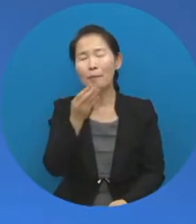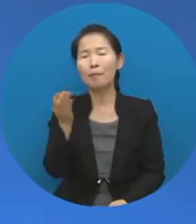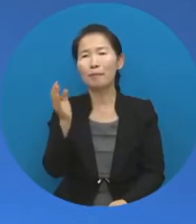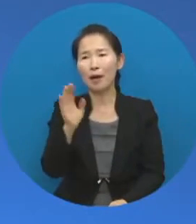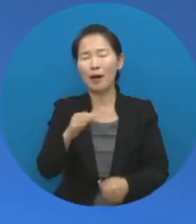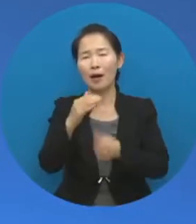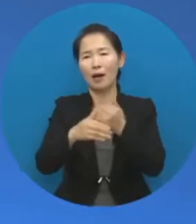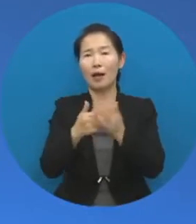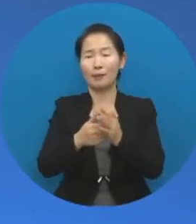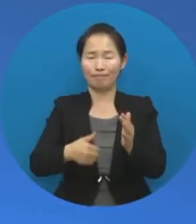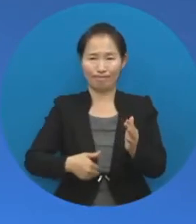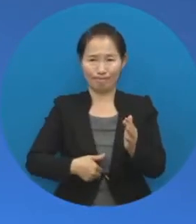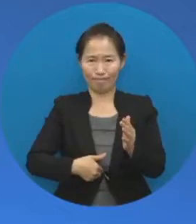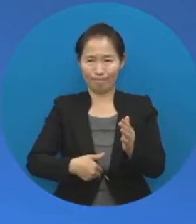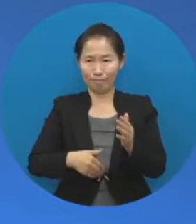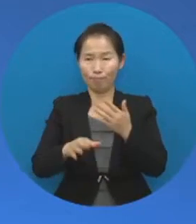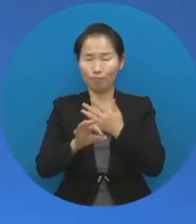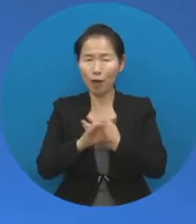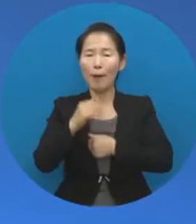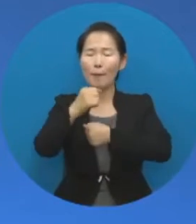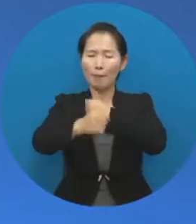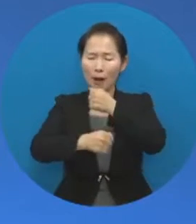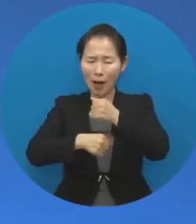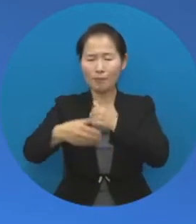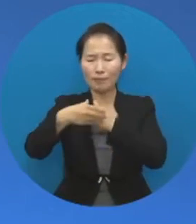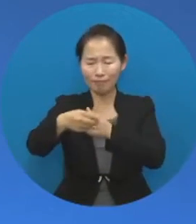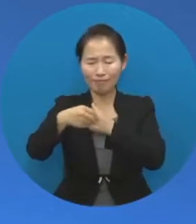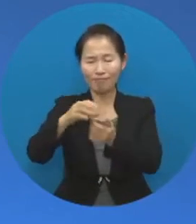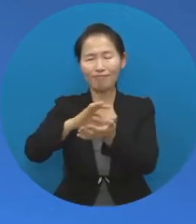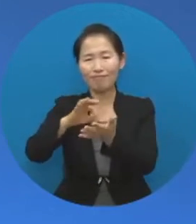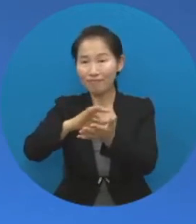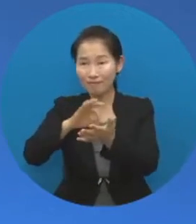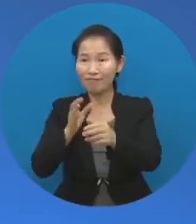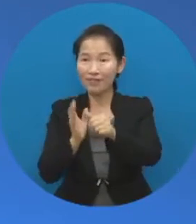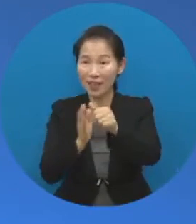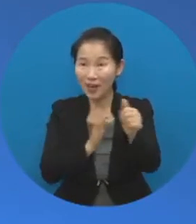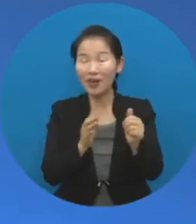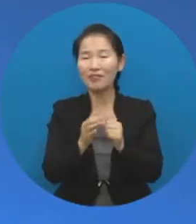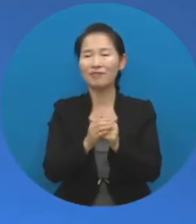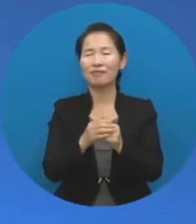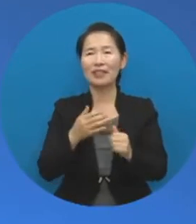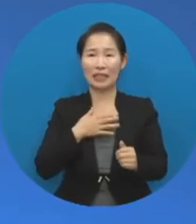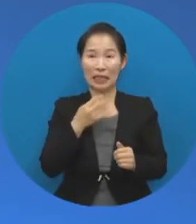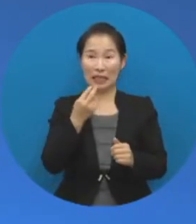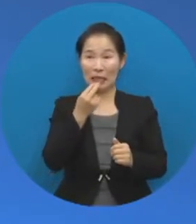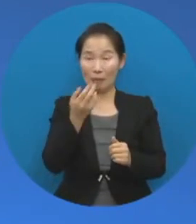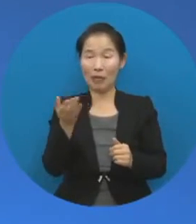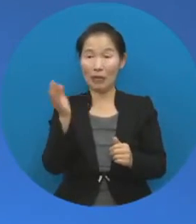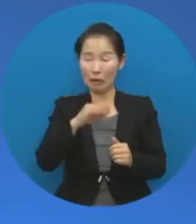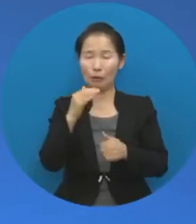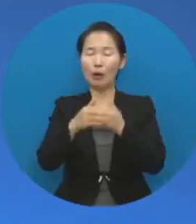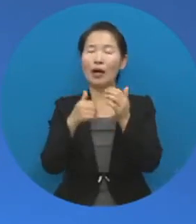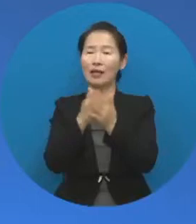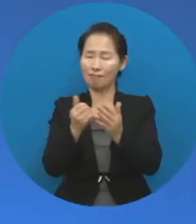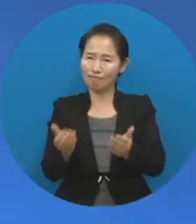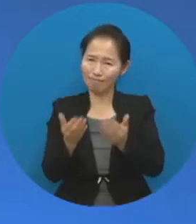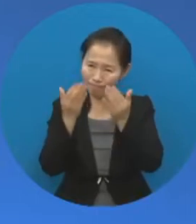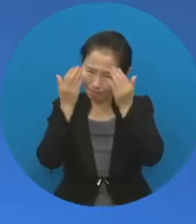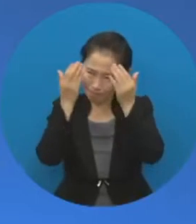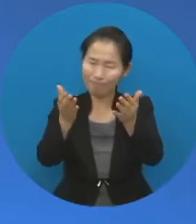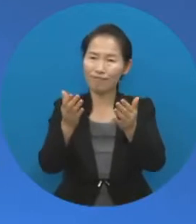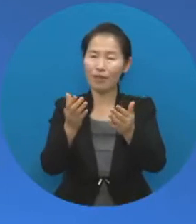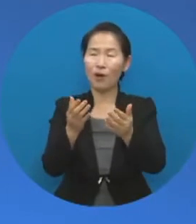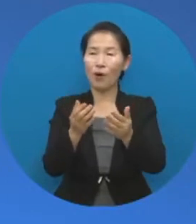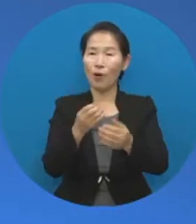하나님 필요하시면 하나님 마음껏 쓰세요. 제가 하나님께 생명이라도 하나님 드리고 싶습니다. 막 이런 고백이